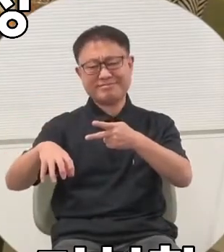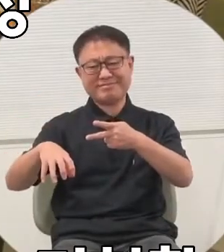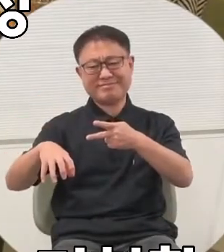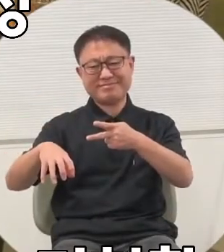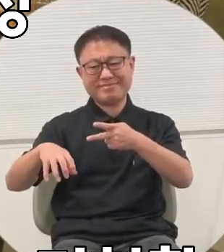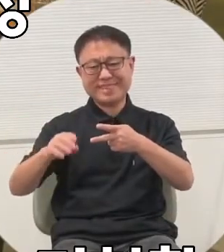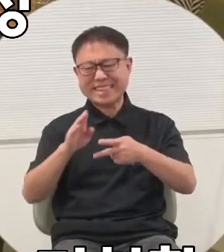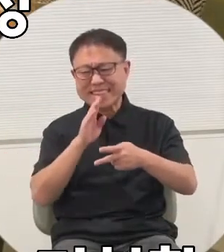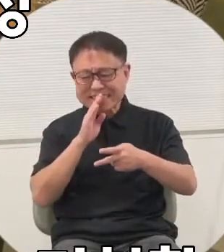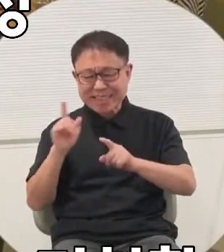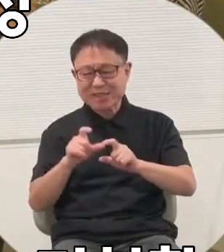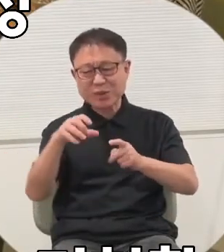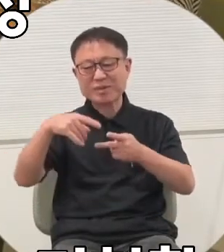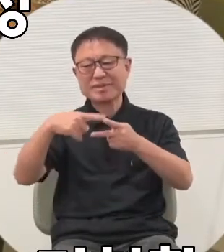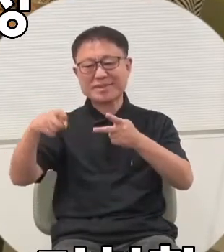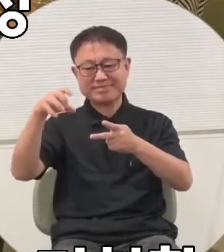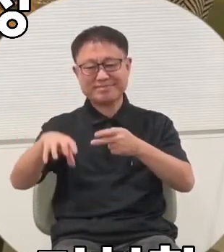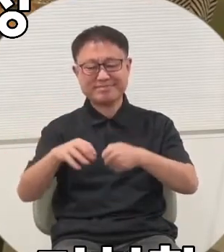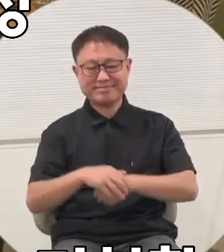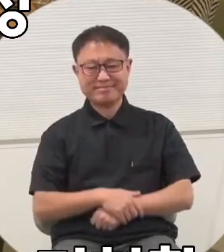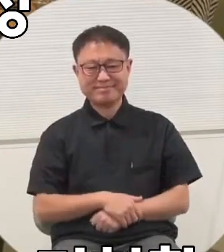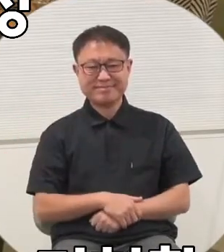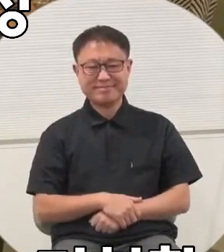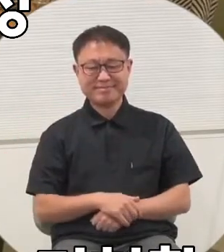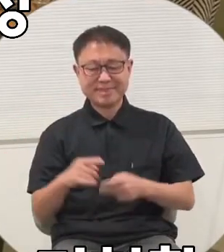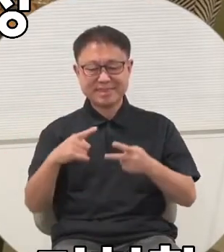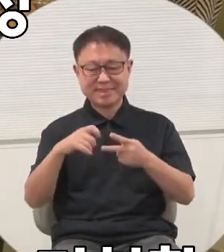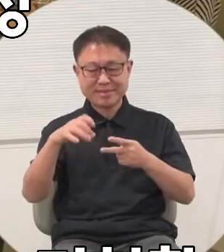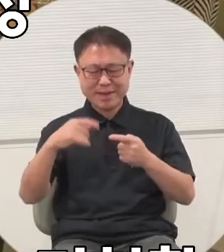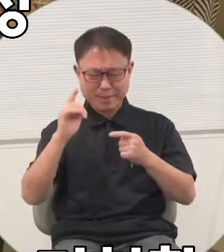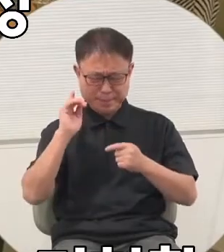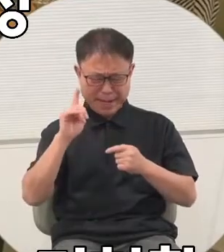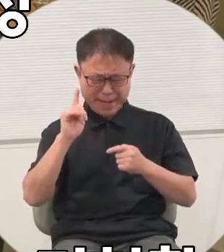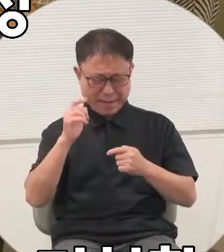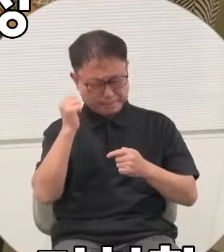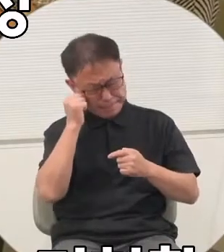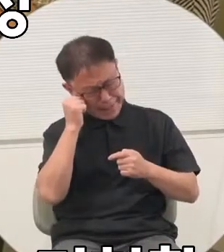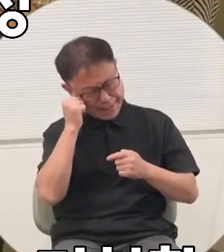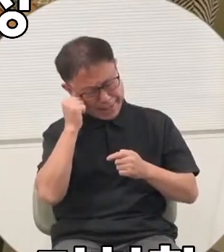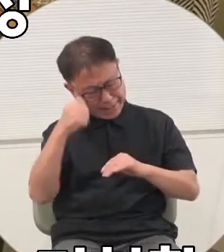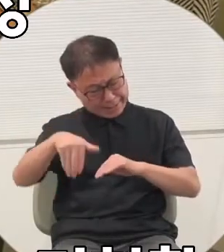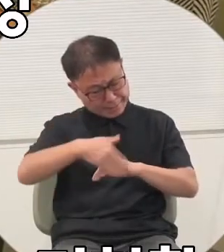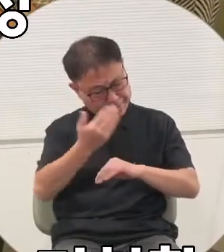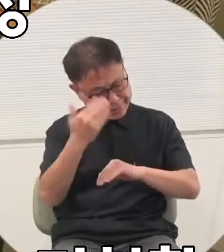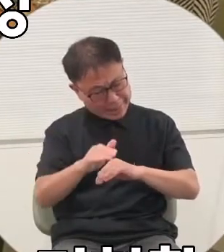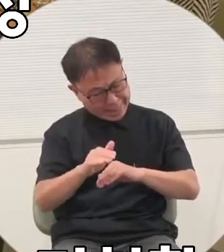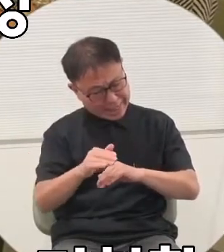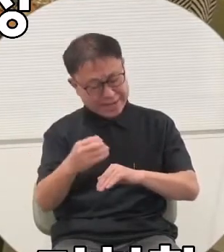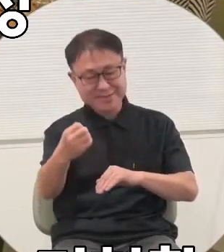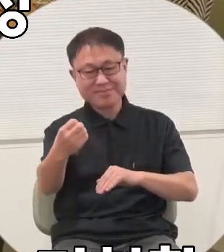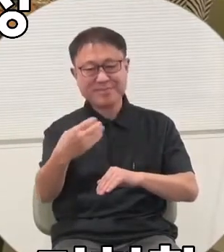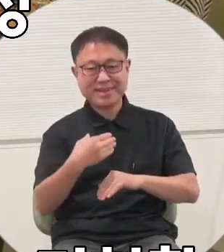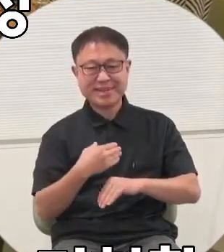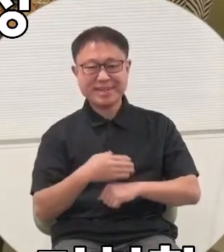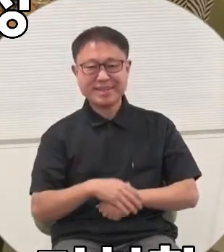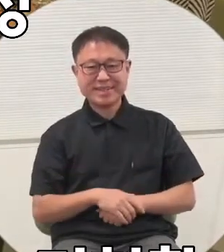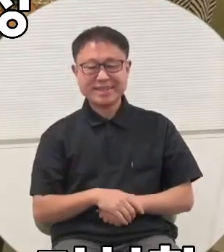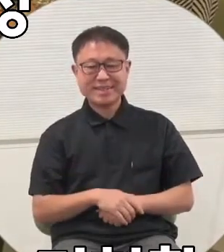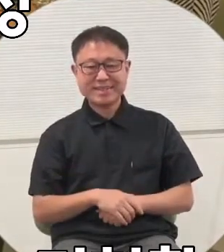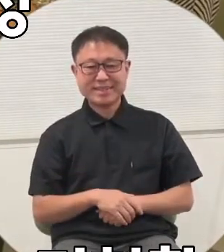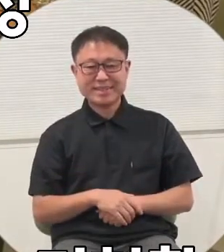이제 그러면 그 서대문에서 맨날 자고 나가냐 이런 얘기 하시는 분들이 있을 텐데